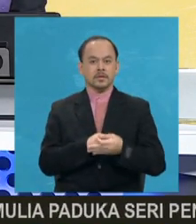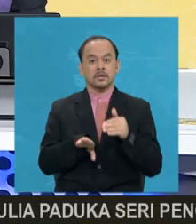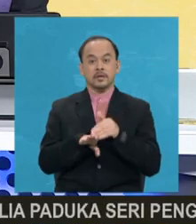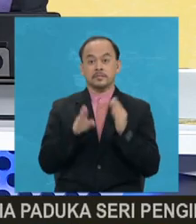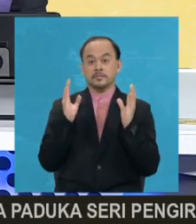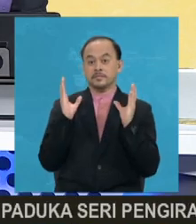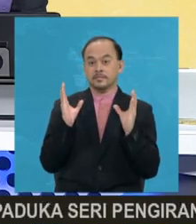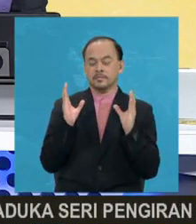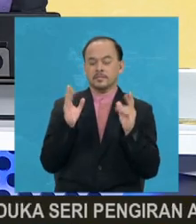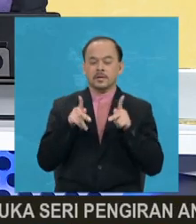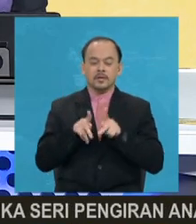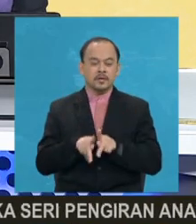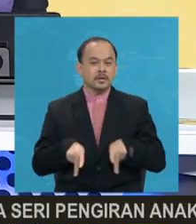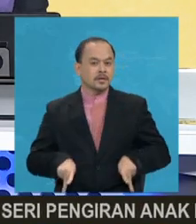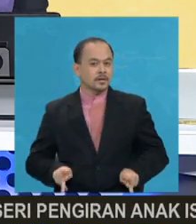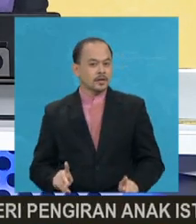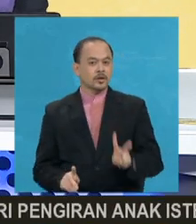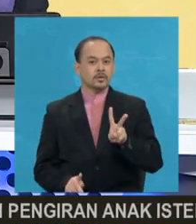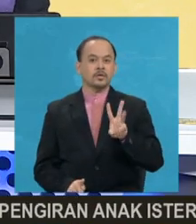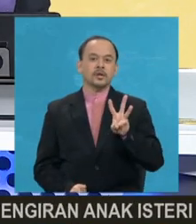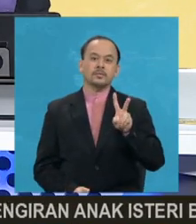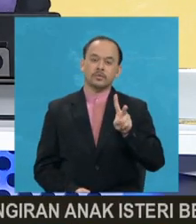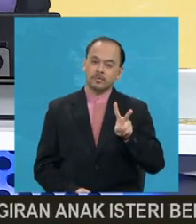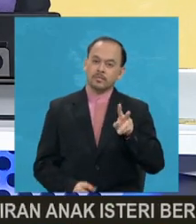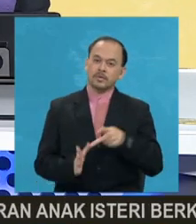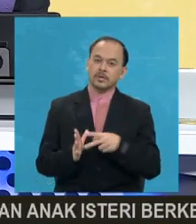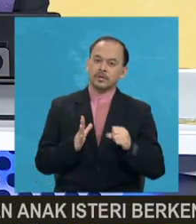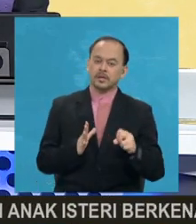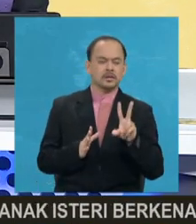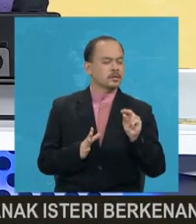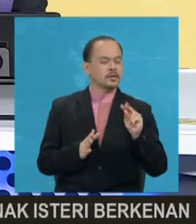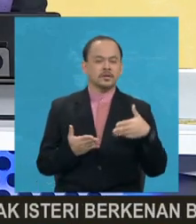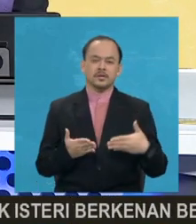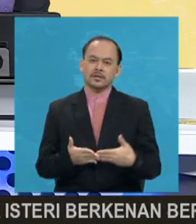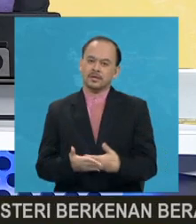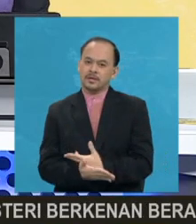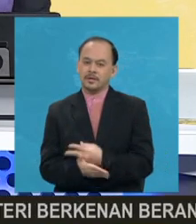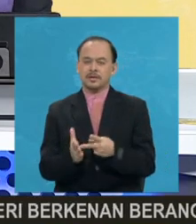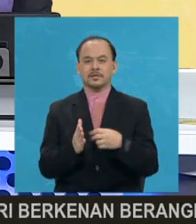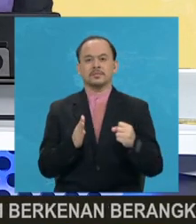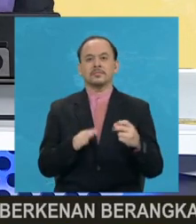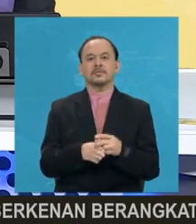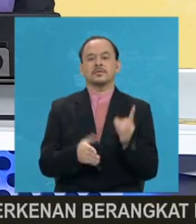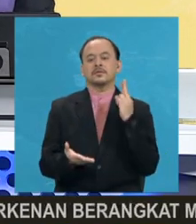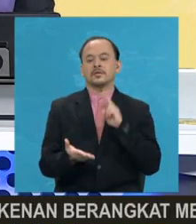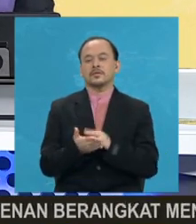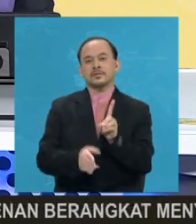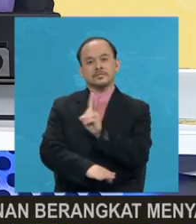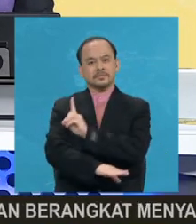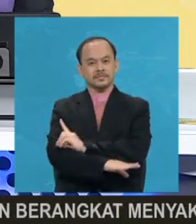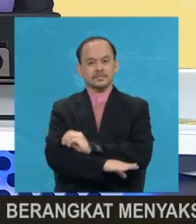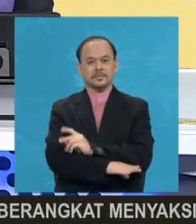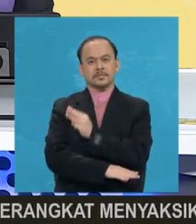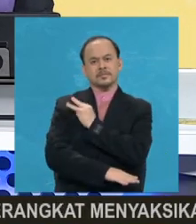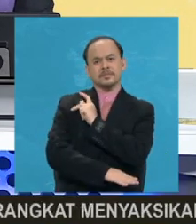Brunei Darussalam kekal 262 cash selepas tiade cash back harus dicatatkan hari ini